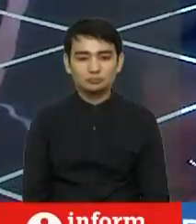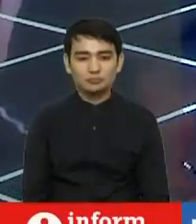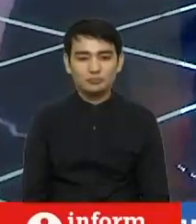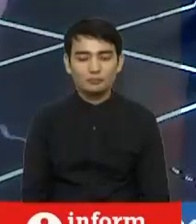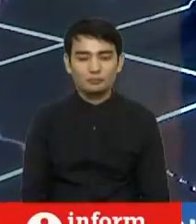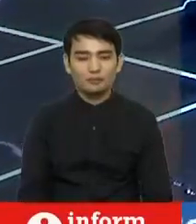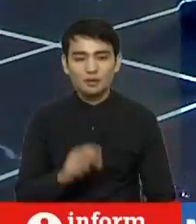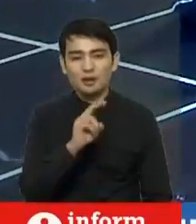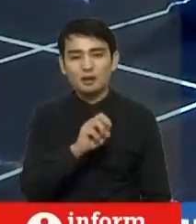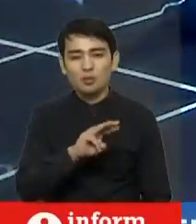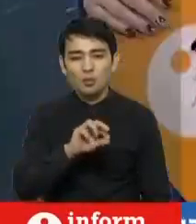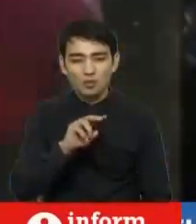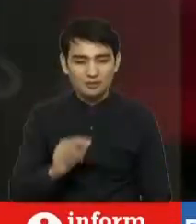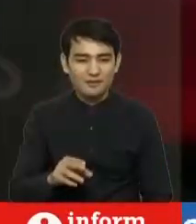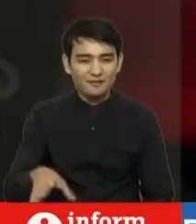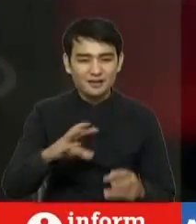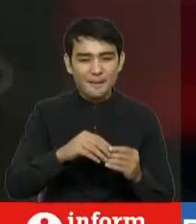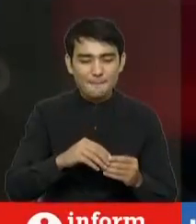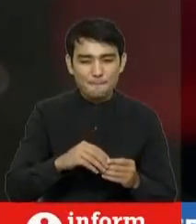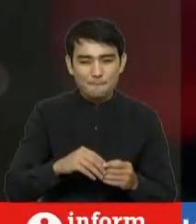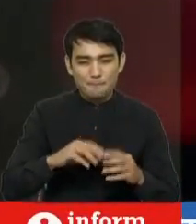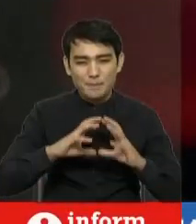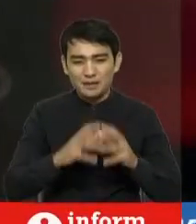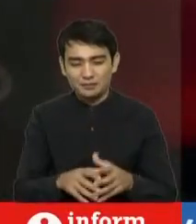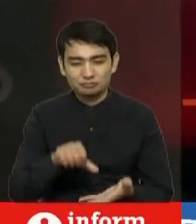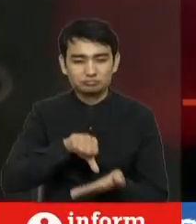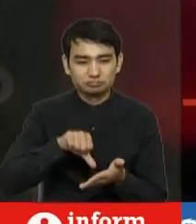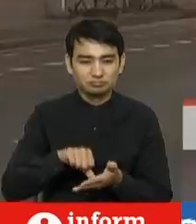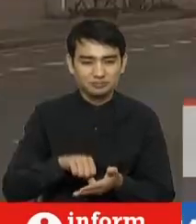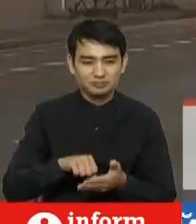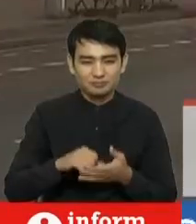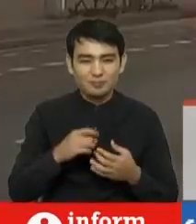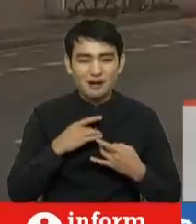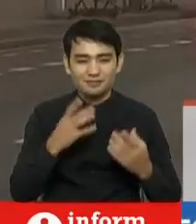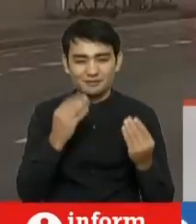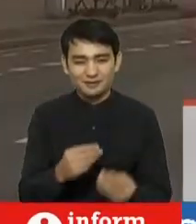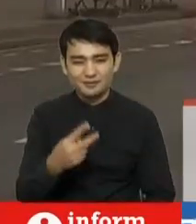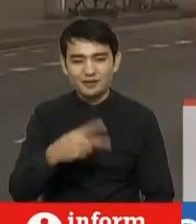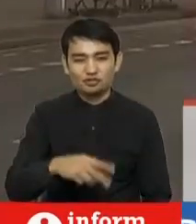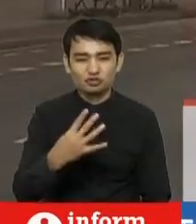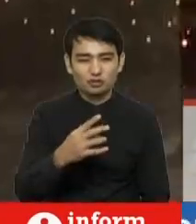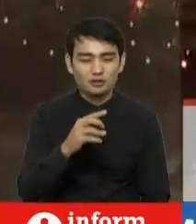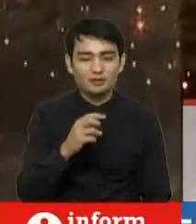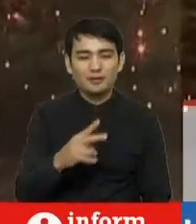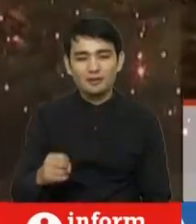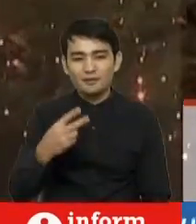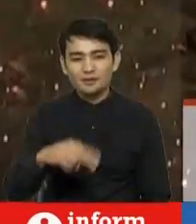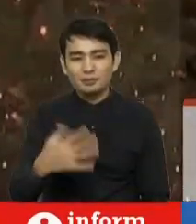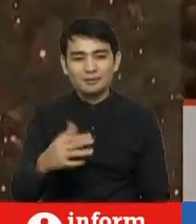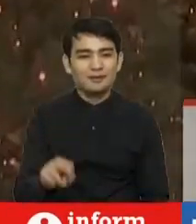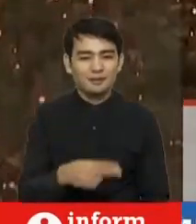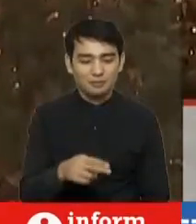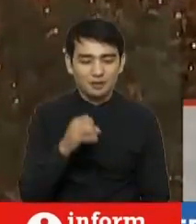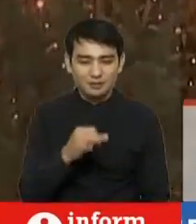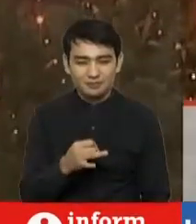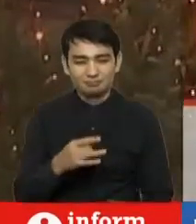католики по всему миру отмечают рождество самый долгожданный праздник года встречают в ночь с 24 на 25 декабря